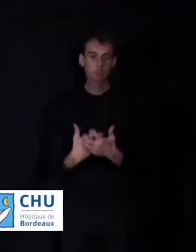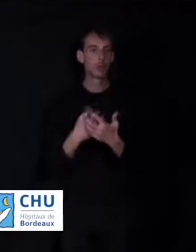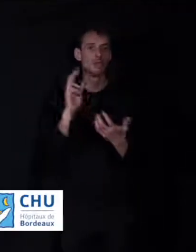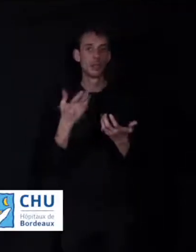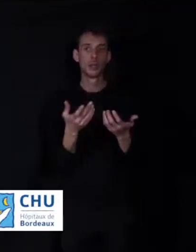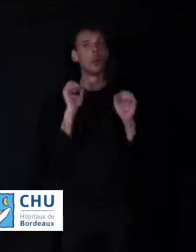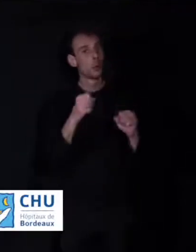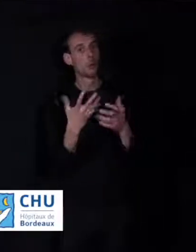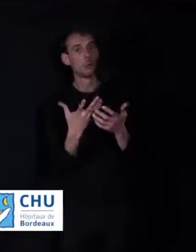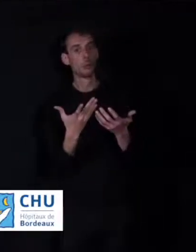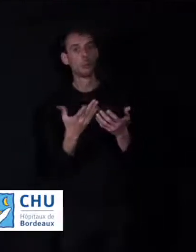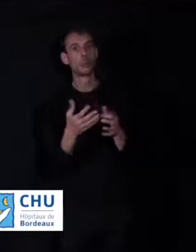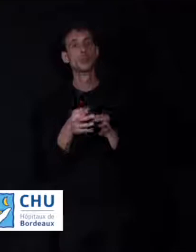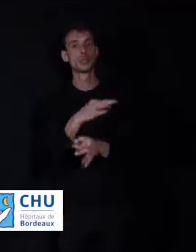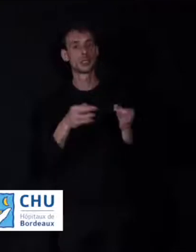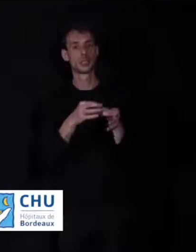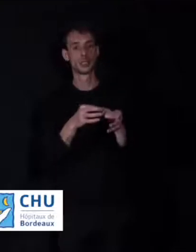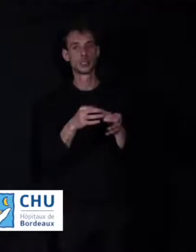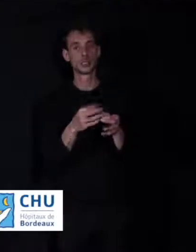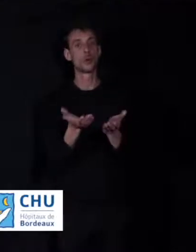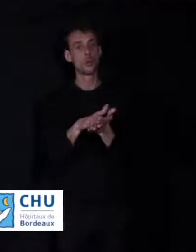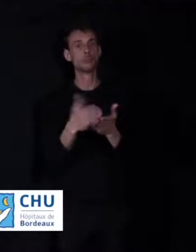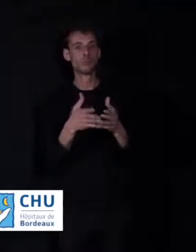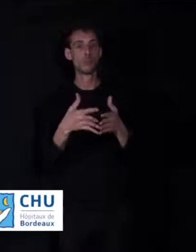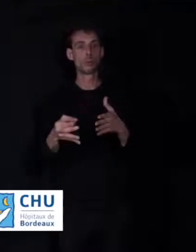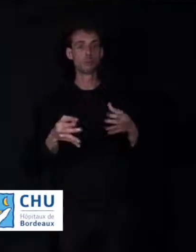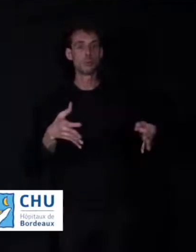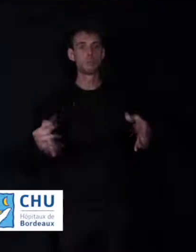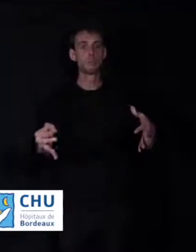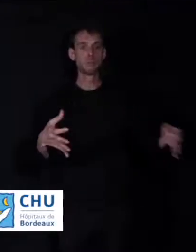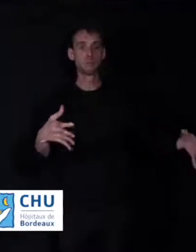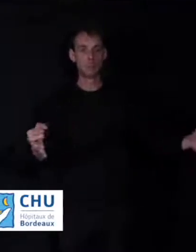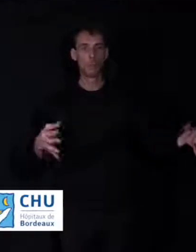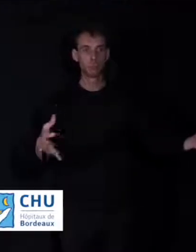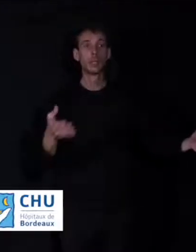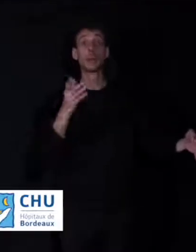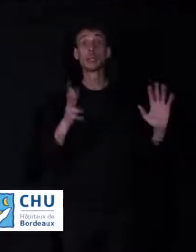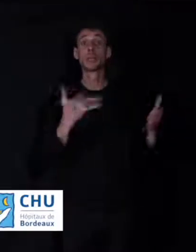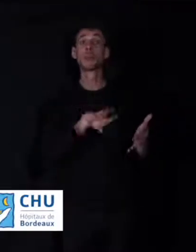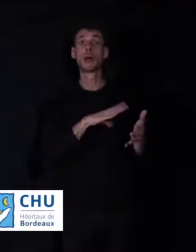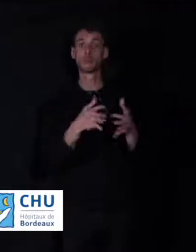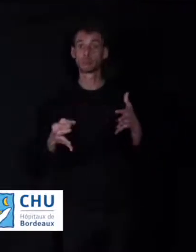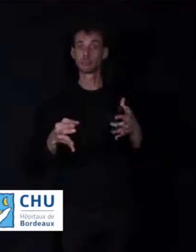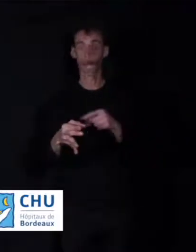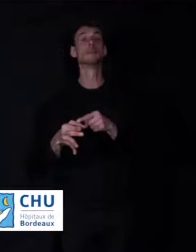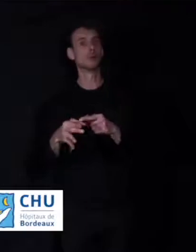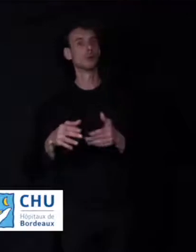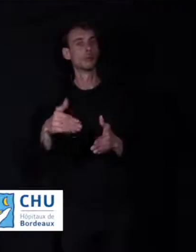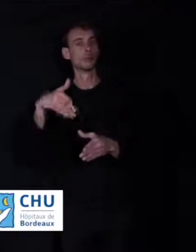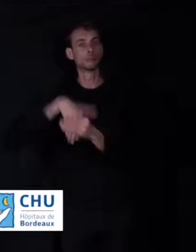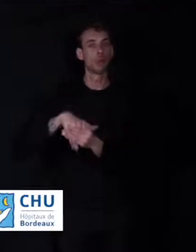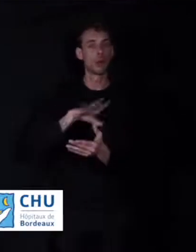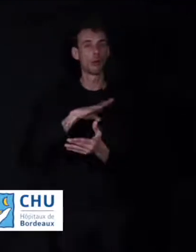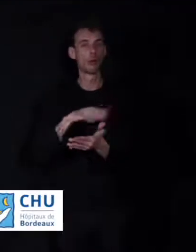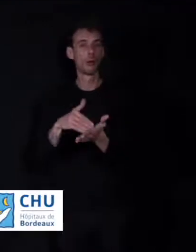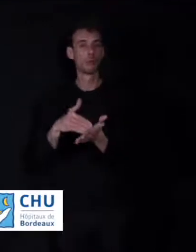se réplique, va répliquer également la partie d'agents méchants et peut-être va avoir une réponse immunitaire meilleure. Mais là, les essais